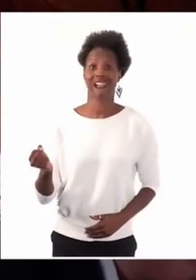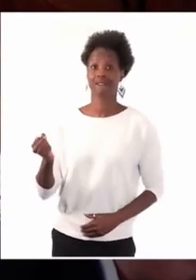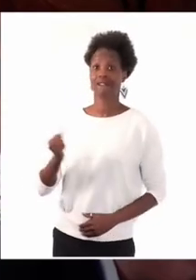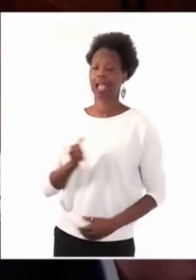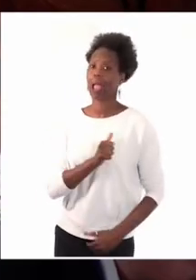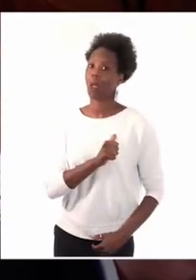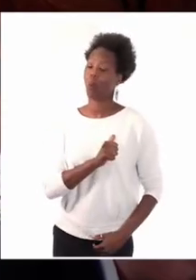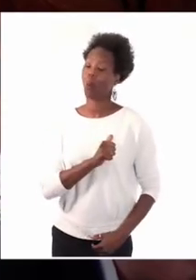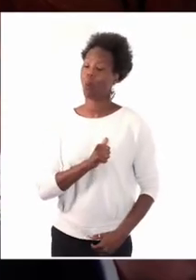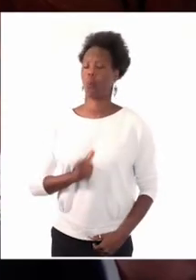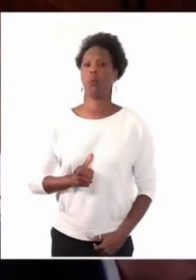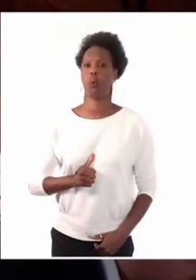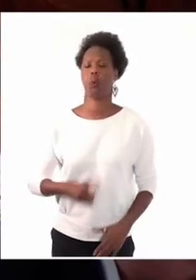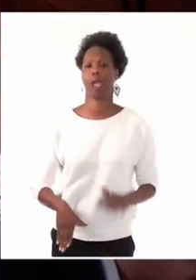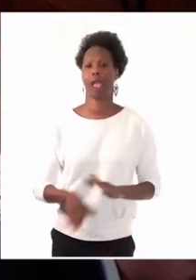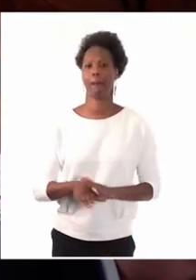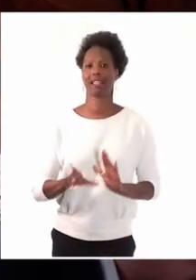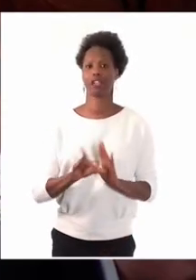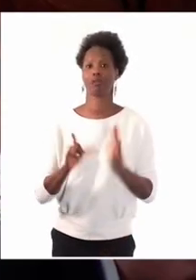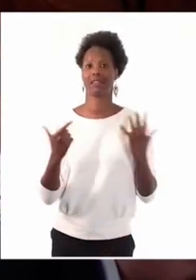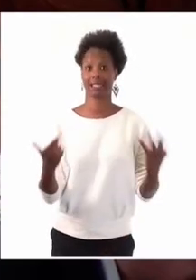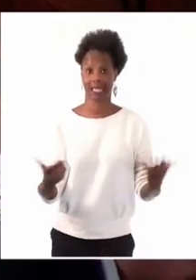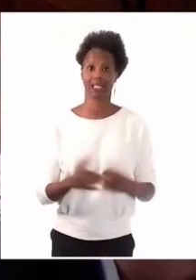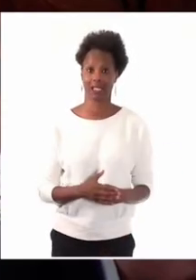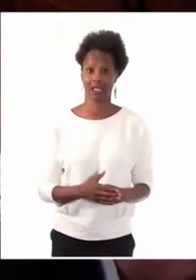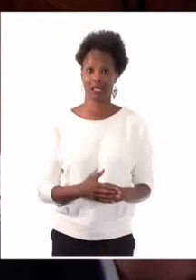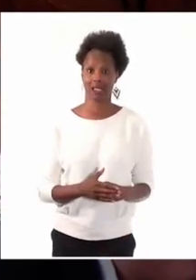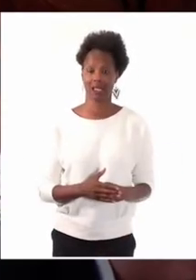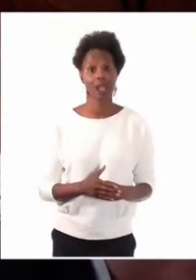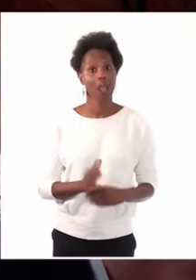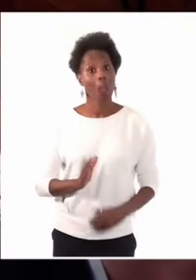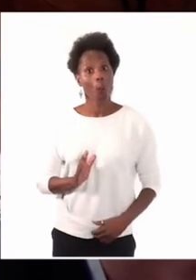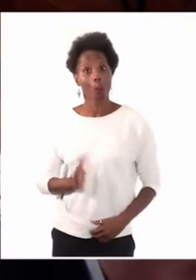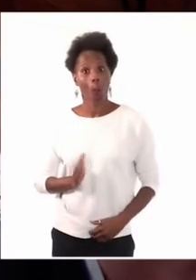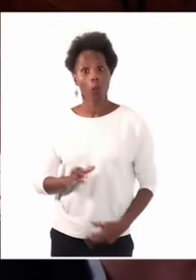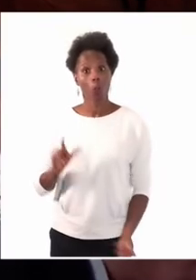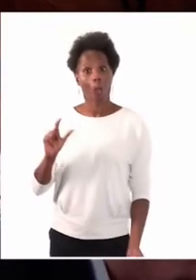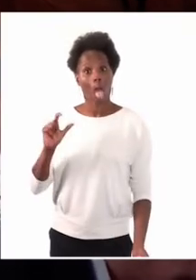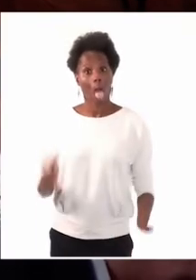mur. Bordeaux va dans le mur. Pourrez-vous dire, Madame